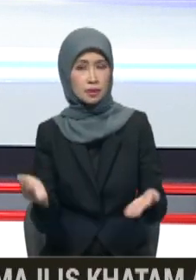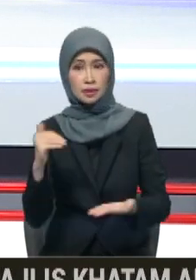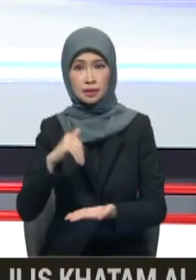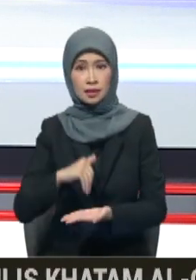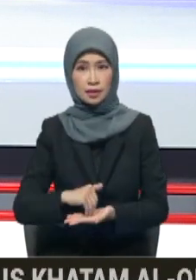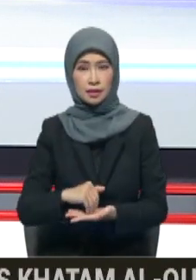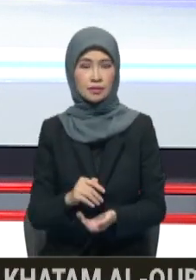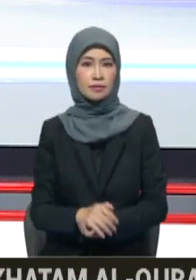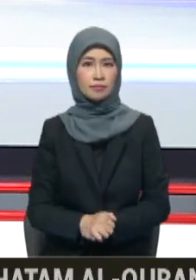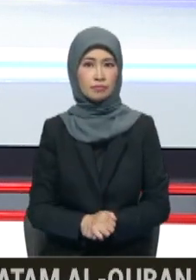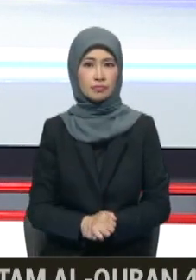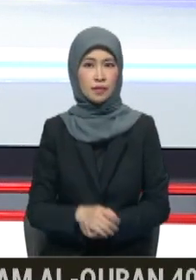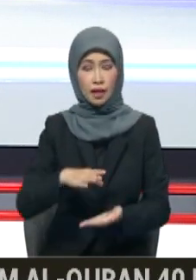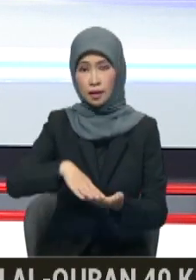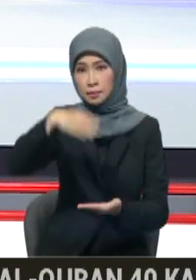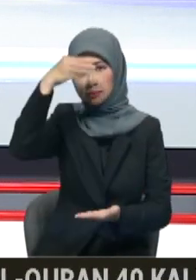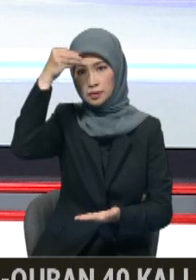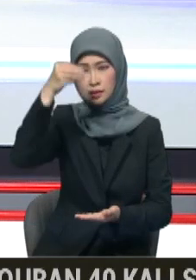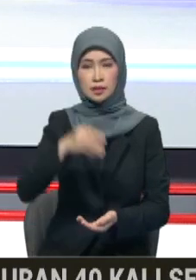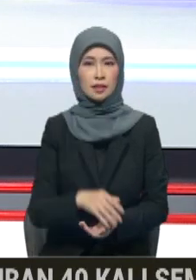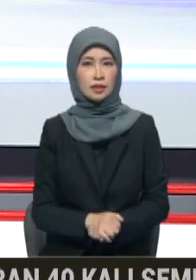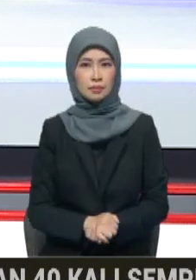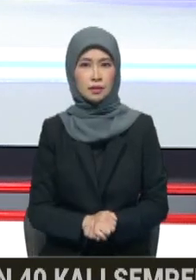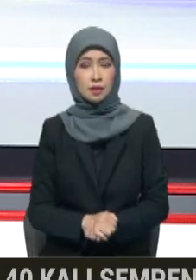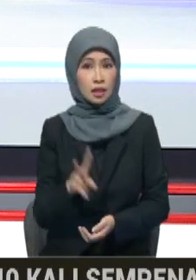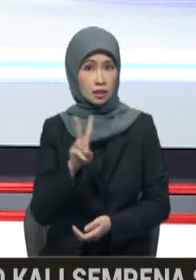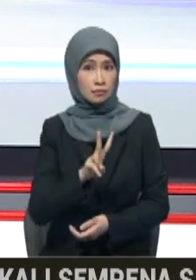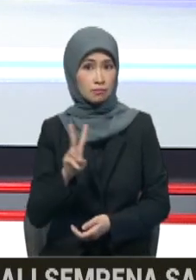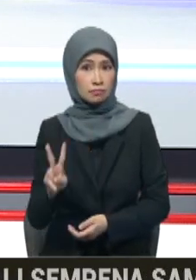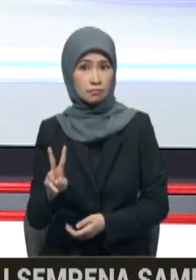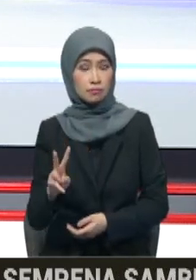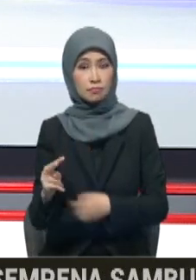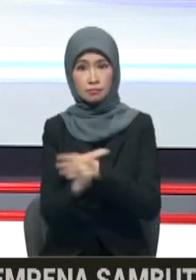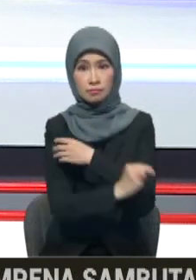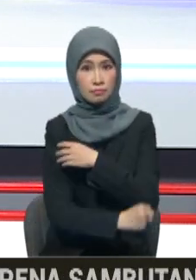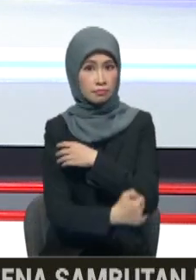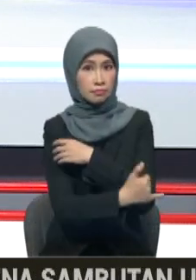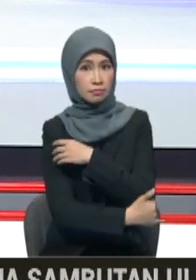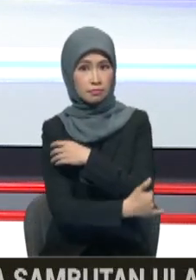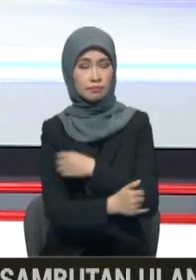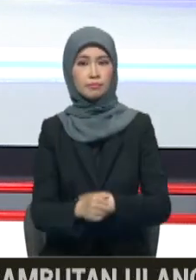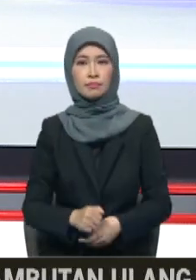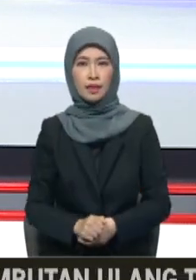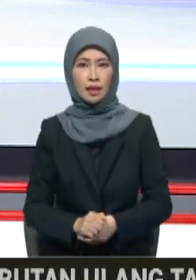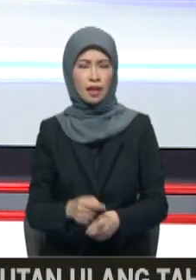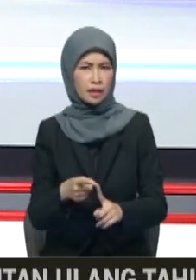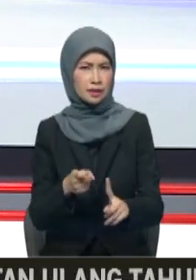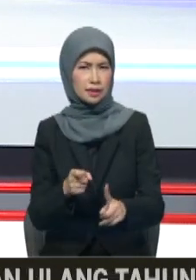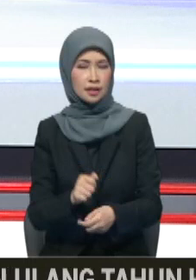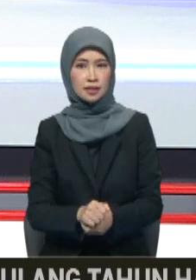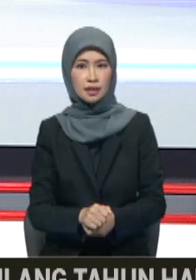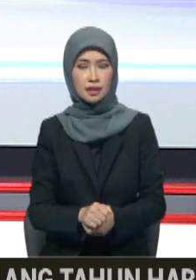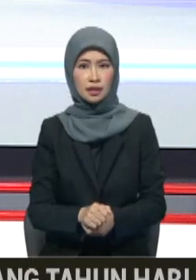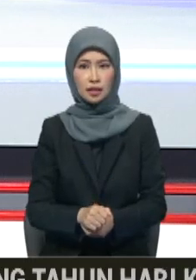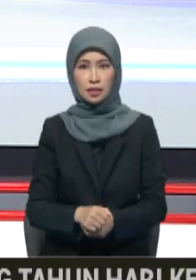diperkukuh sistem pendidikan yang dibangunkan bagi keduadua negara juga berdasarkan konteks dan luar negara yang